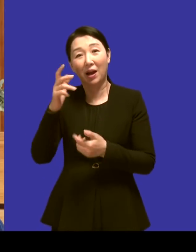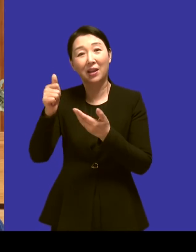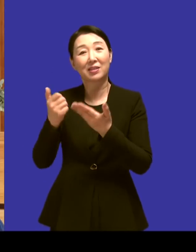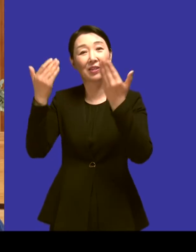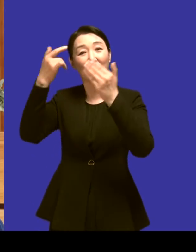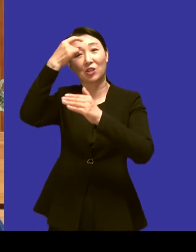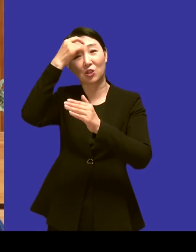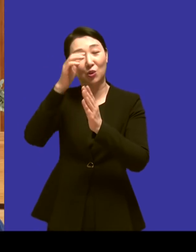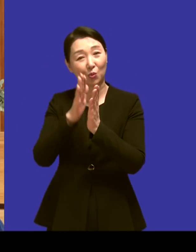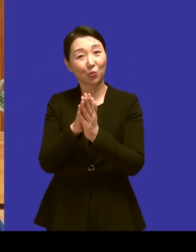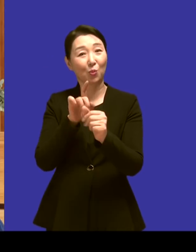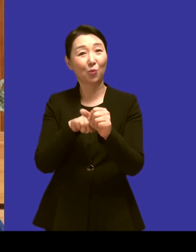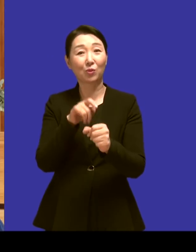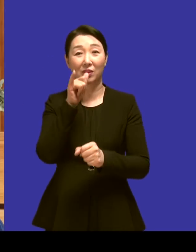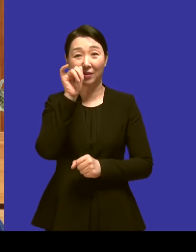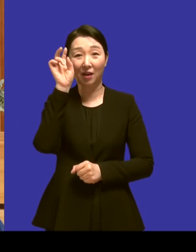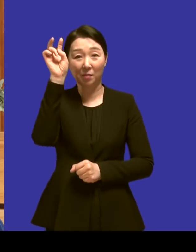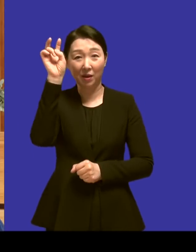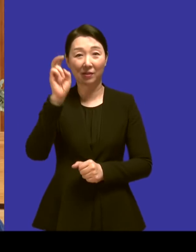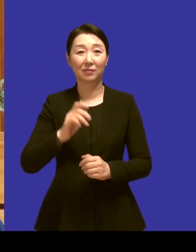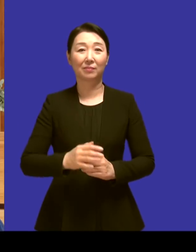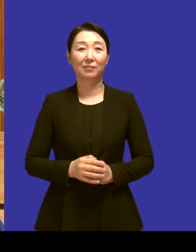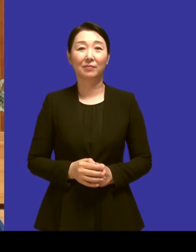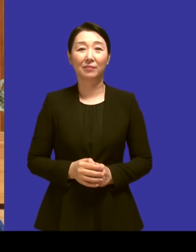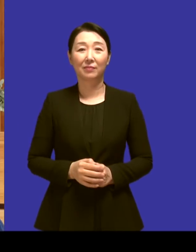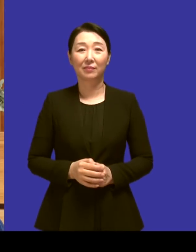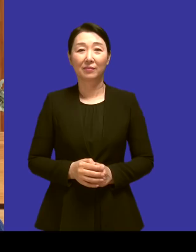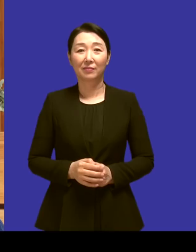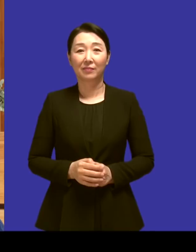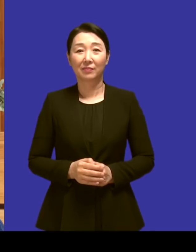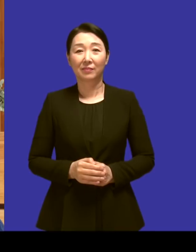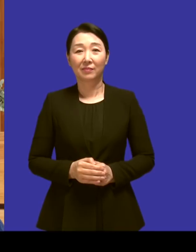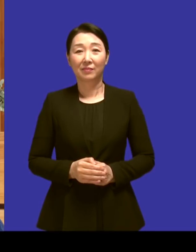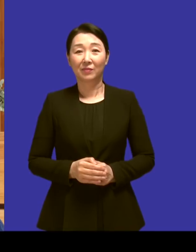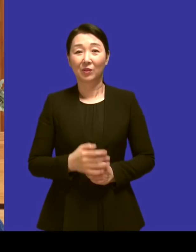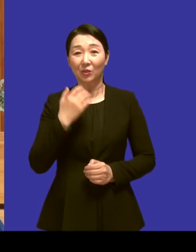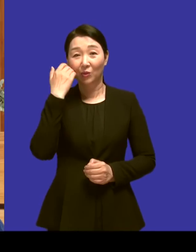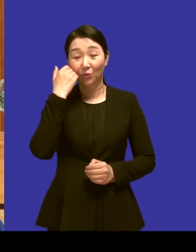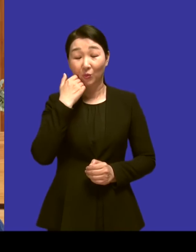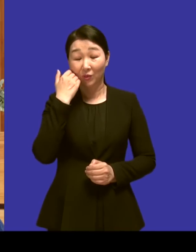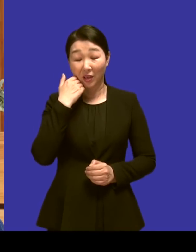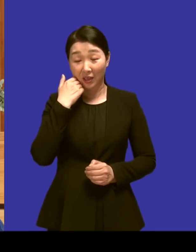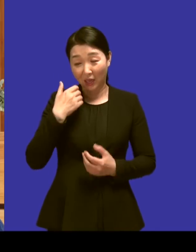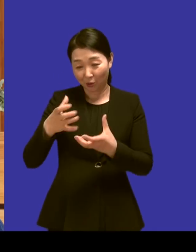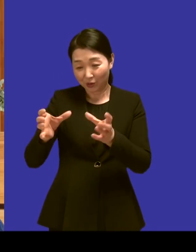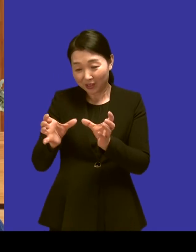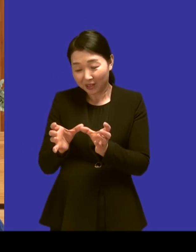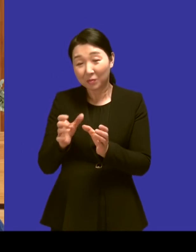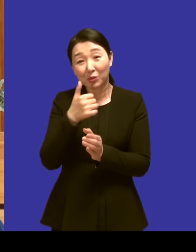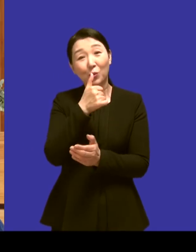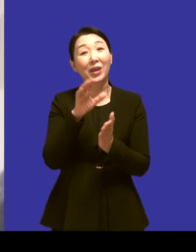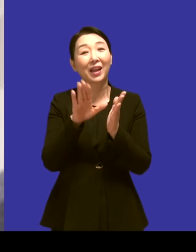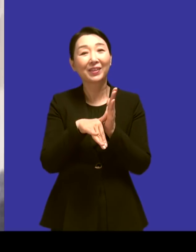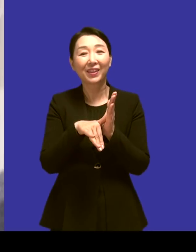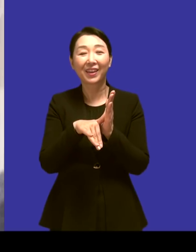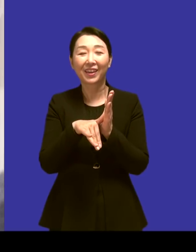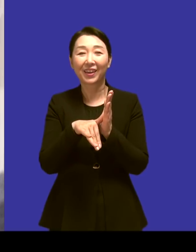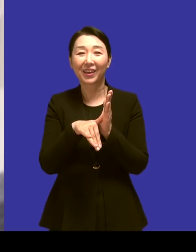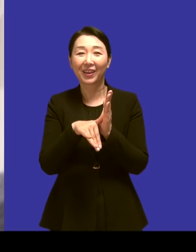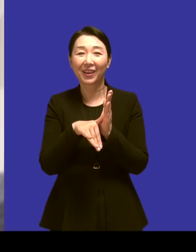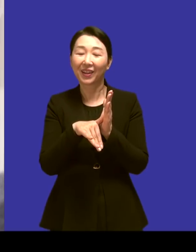있을 것이고 목적도 있을 것이고 또 진정성도 있을 거란 말이죠. 윌러브. 누군가에게 윌러브를 소개한다면 어떻게 소개하고 싶으세요?